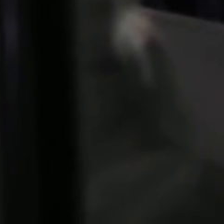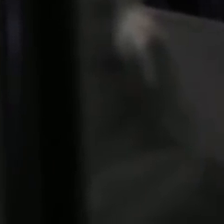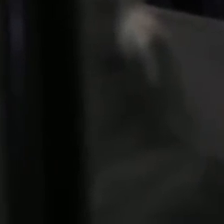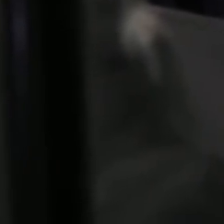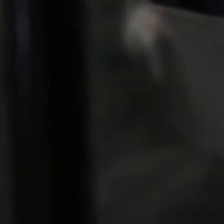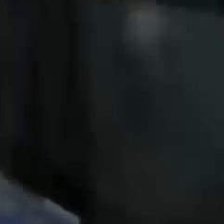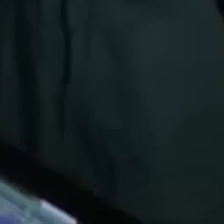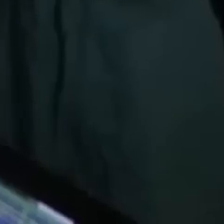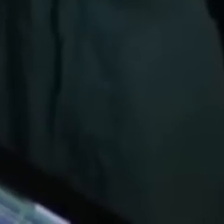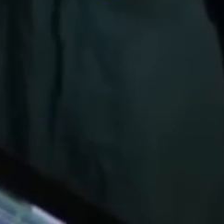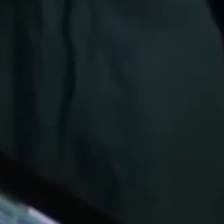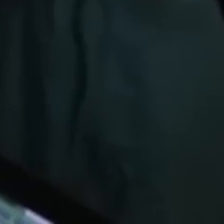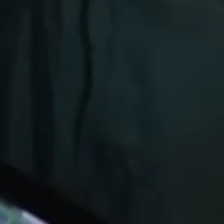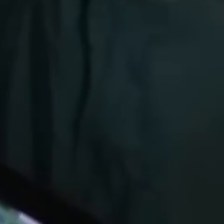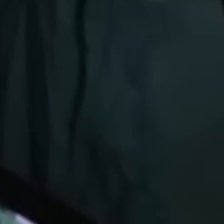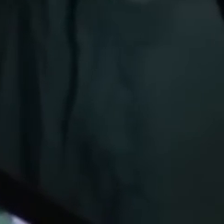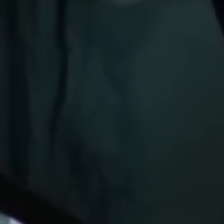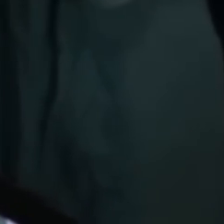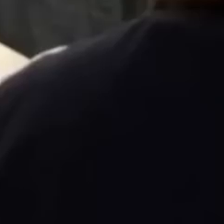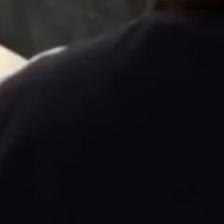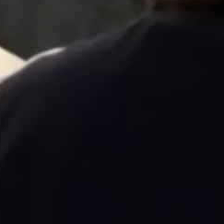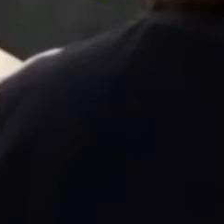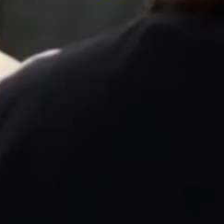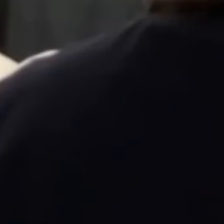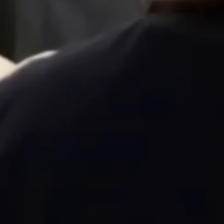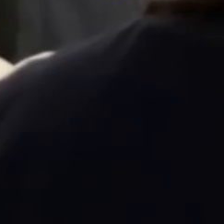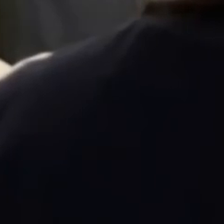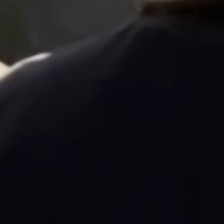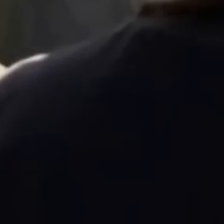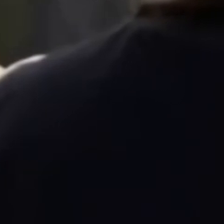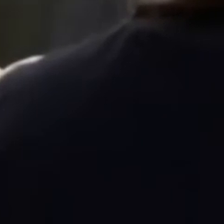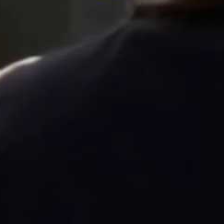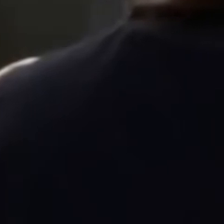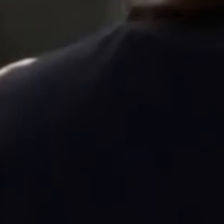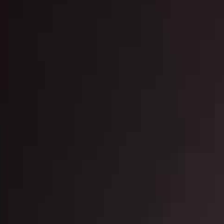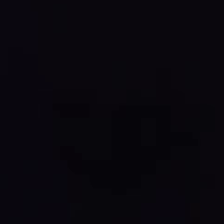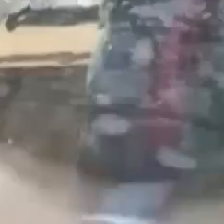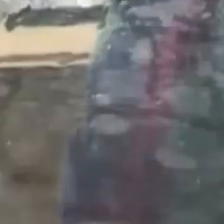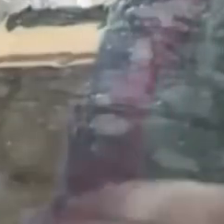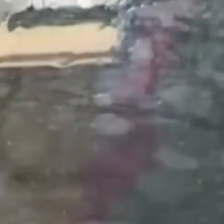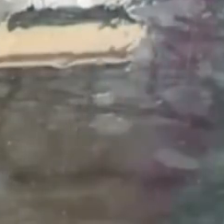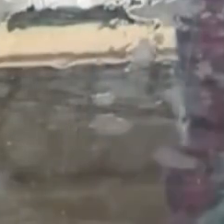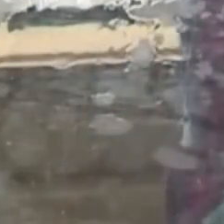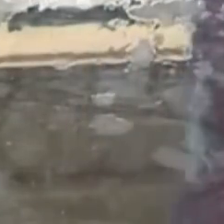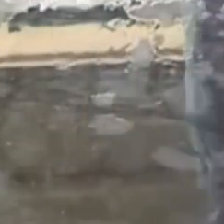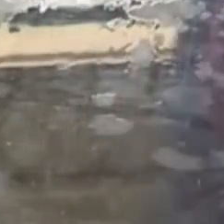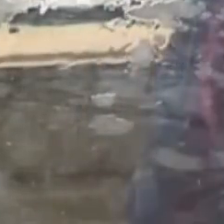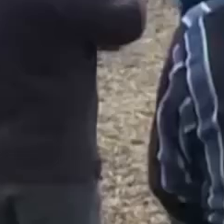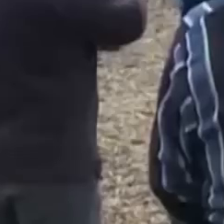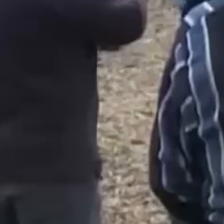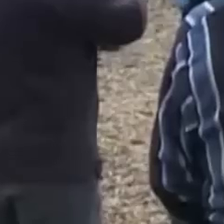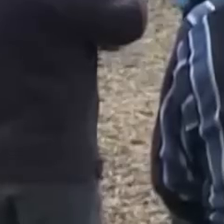נגנית הכינור שיצרה פס קול מרגיע לניתוח להסרת גידול במוחה.